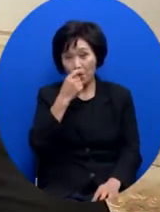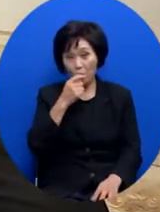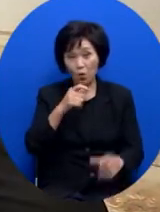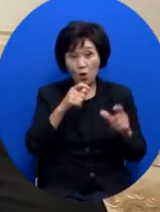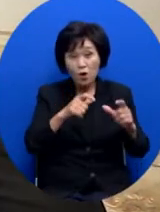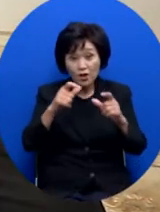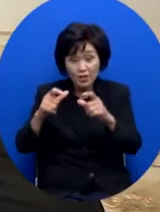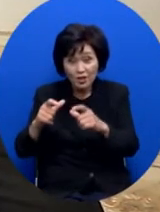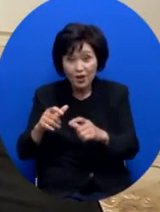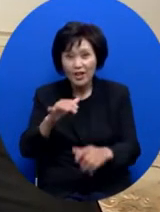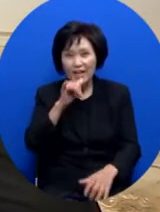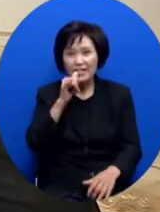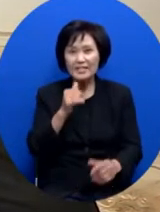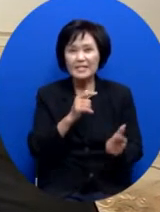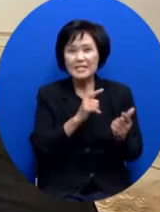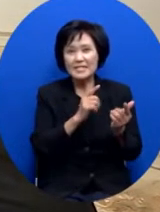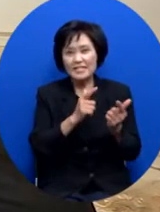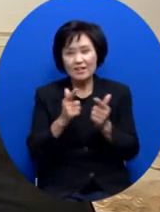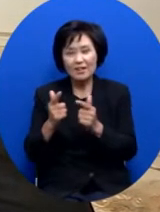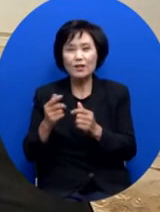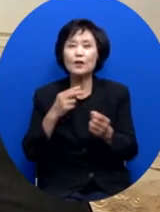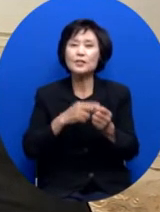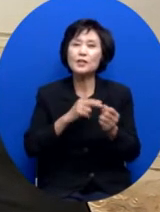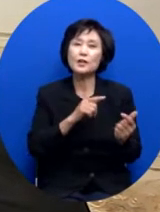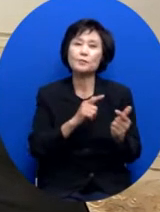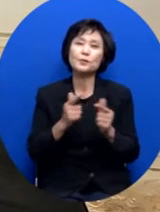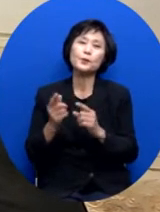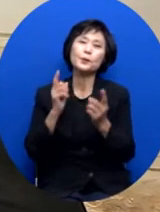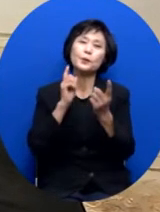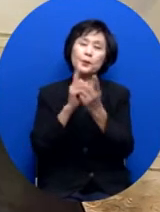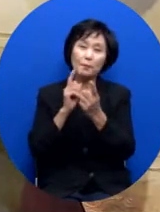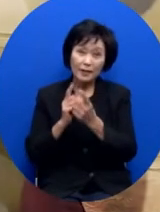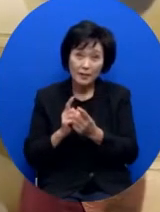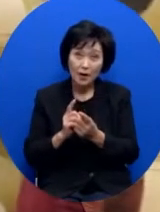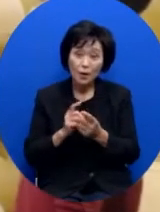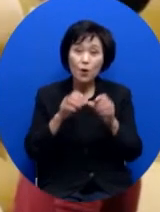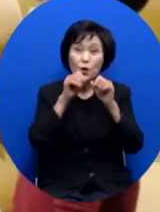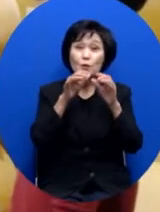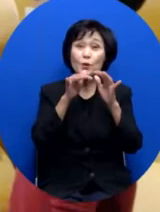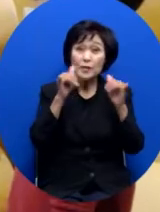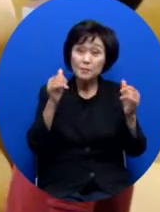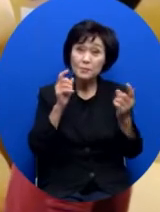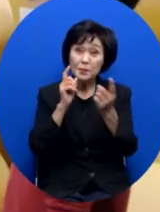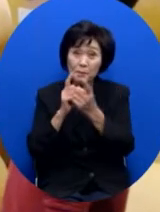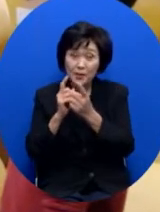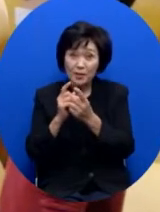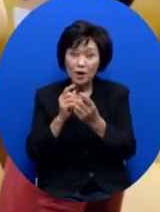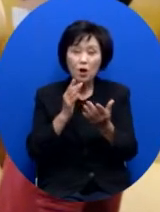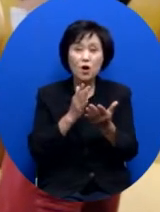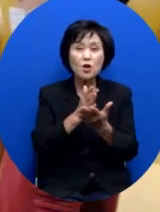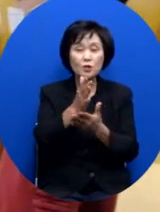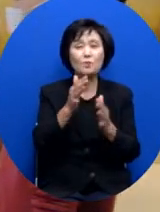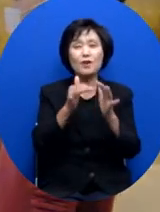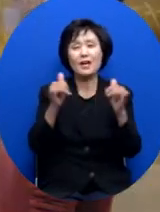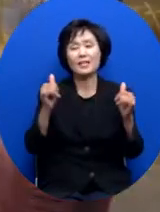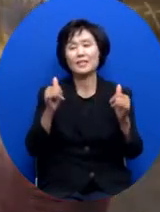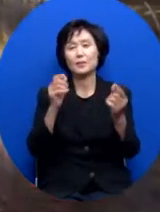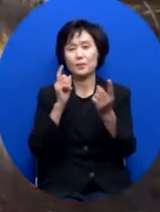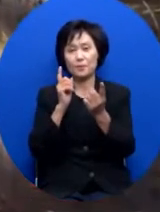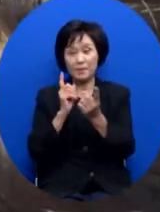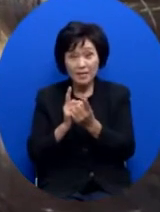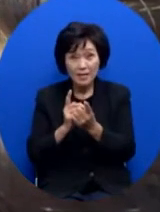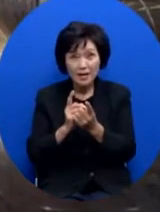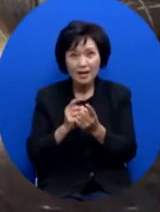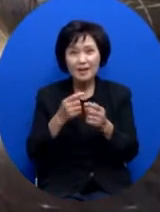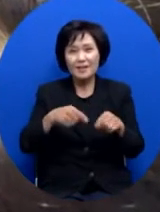다양한 집중 스타트업 대표 그리고 행정사 님 다양한 직업군을 만나서 그들과 함께 함께 미래 교육을